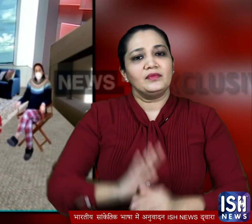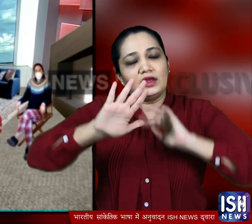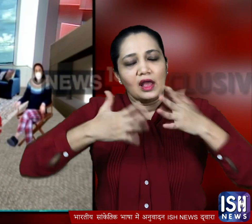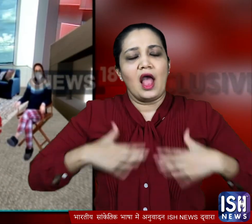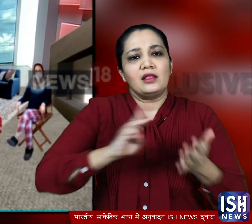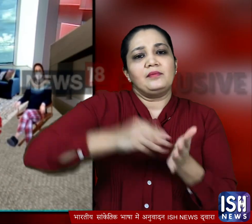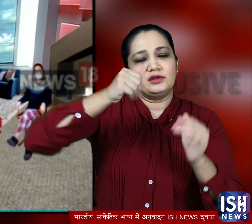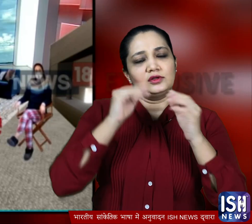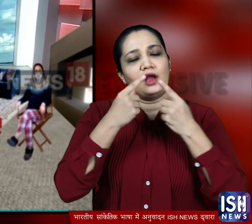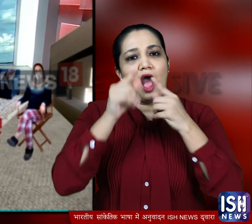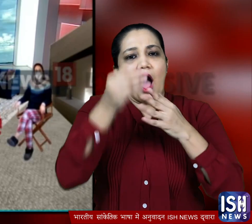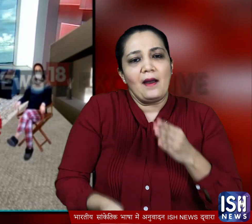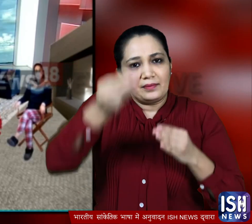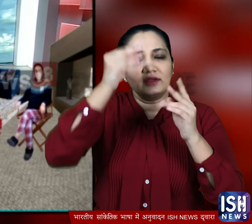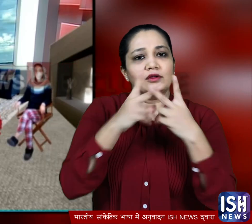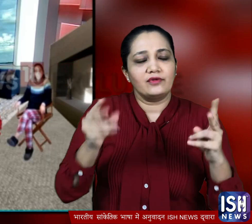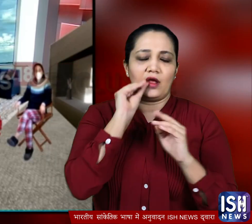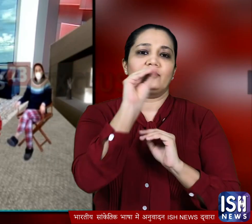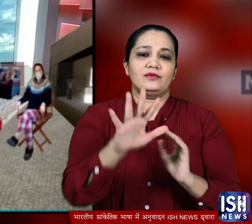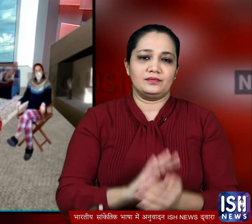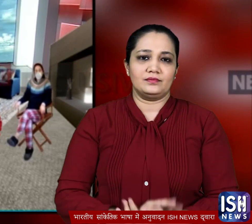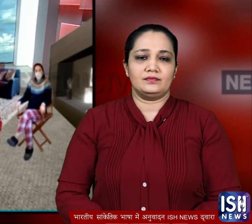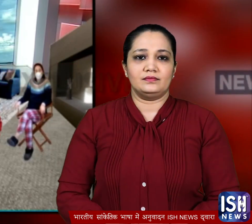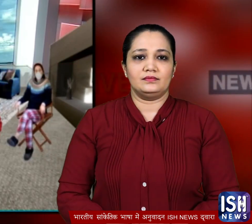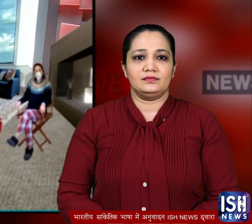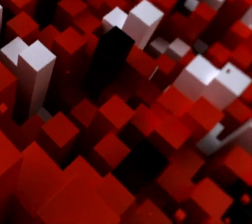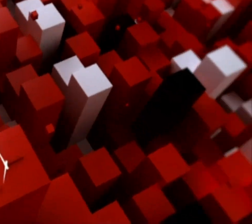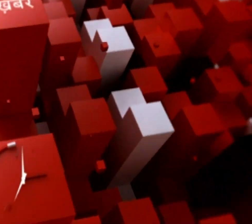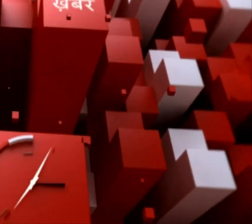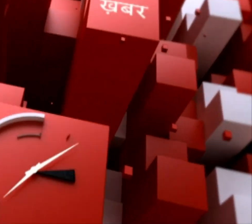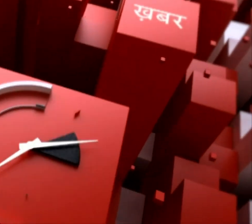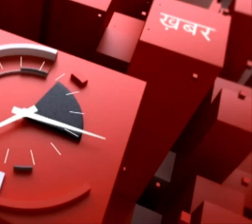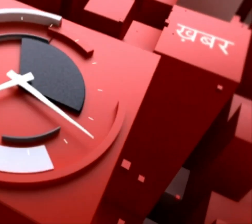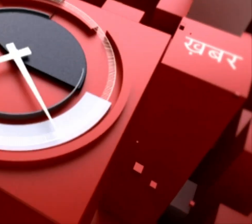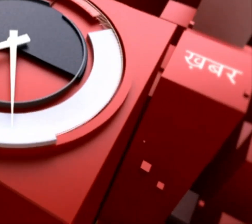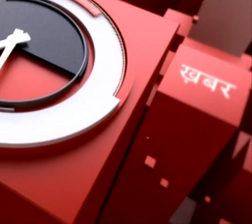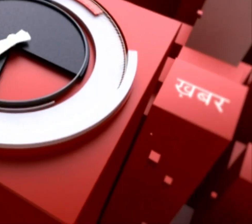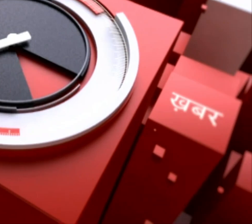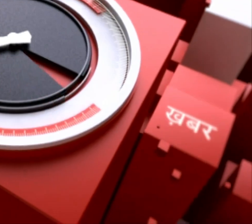बाद स्वास्थ्य मंत्रालय की वेबसाइट पर इन नए निर्देशों को डाला जाएगा।